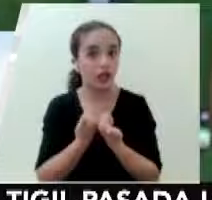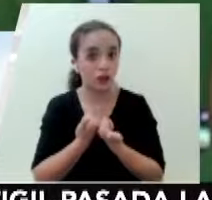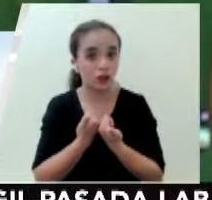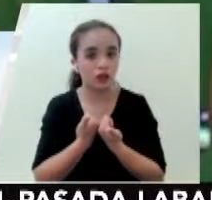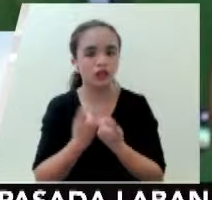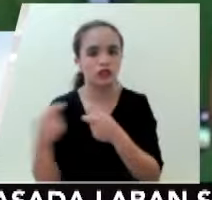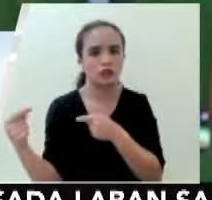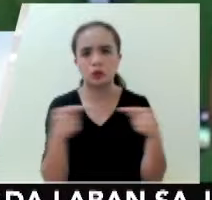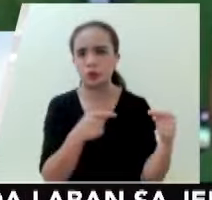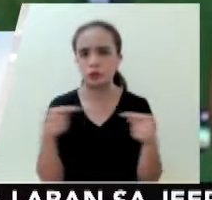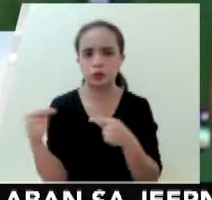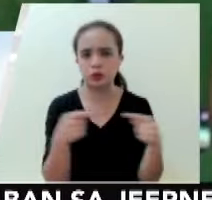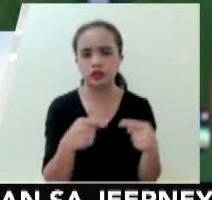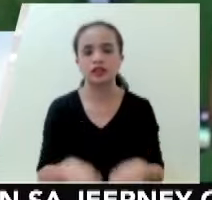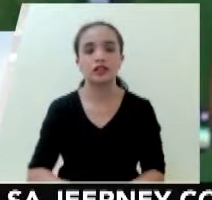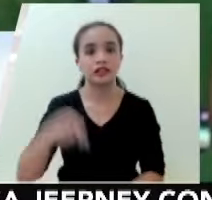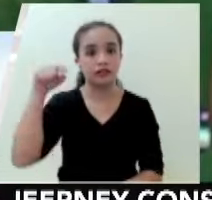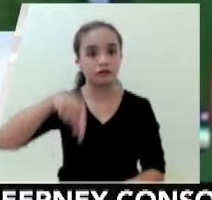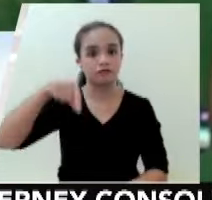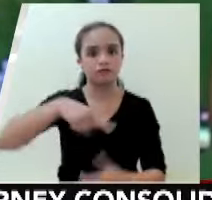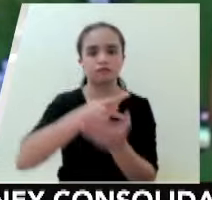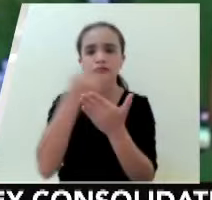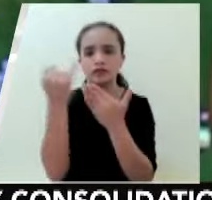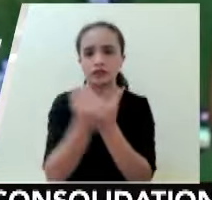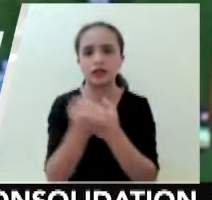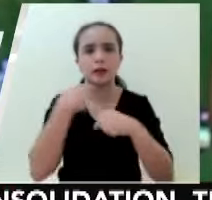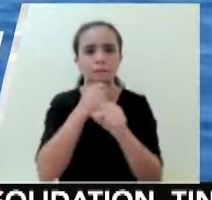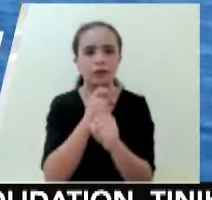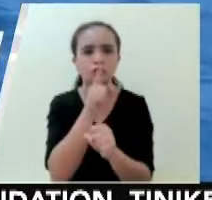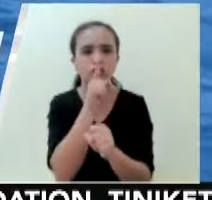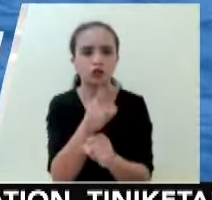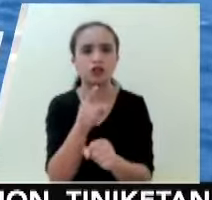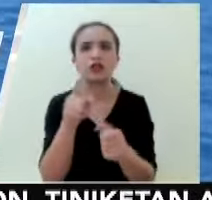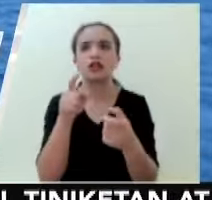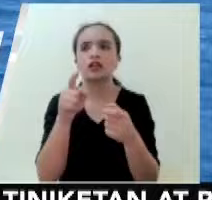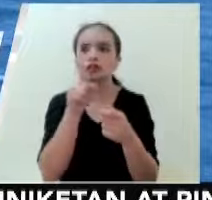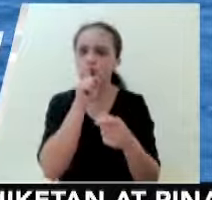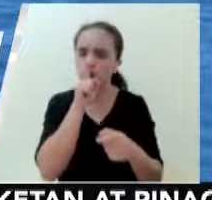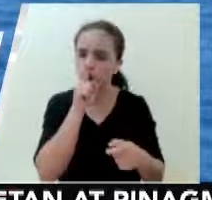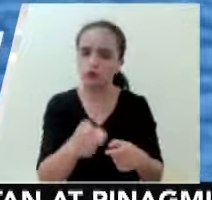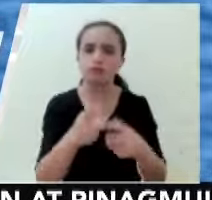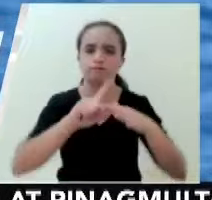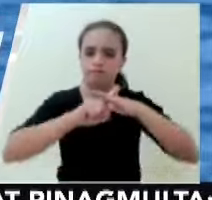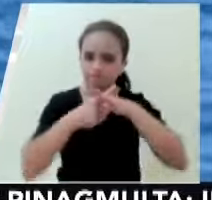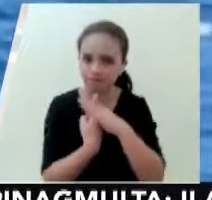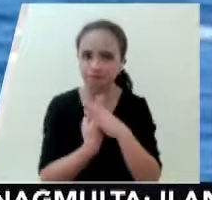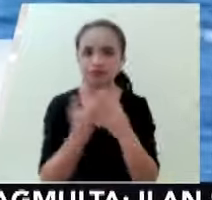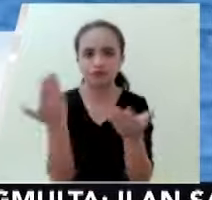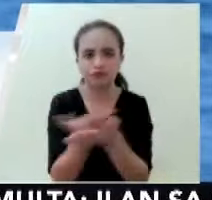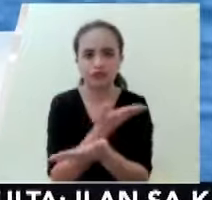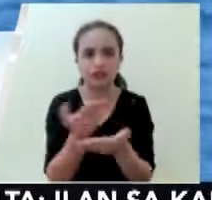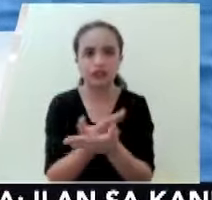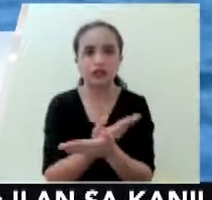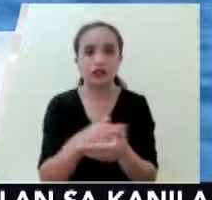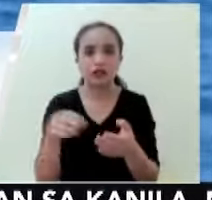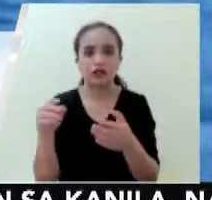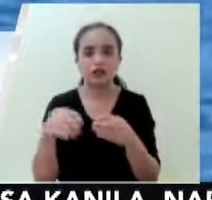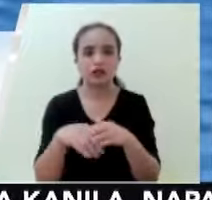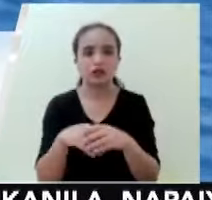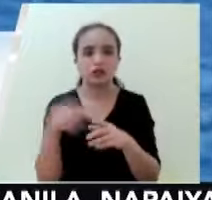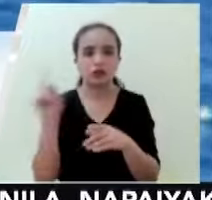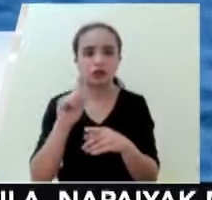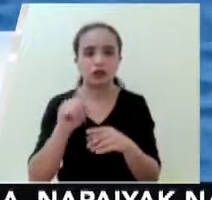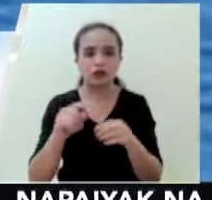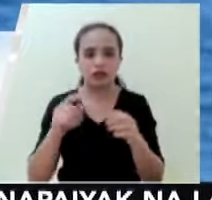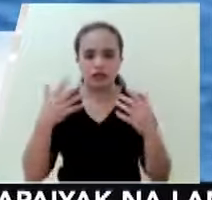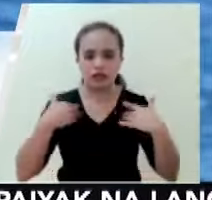This project will surely spark a new beginning and bring back the lost hope caused by tragedies